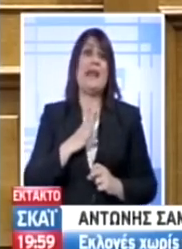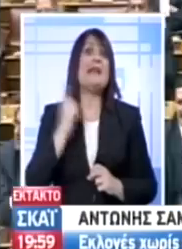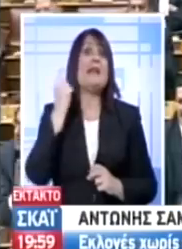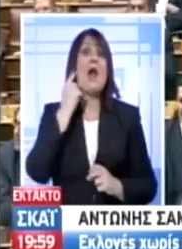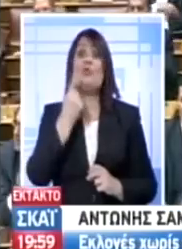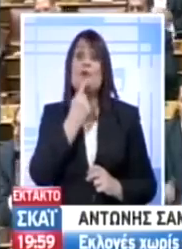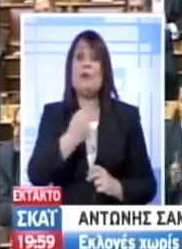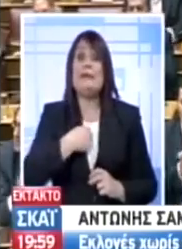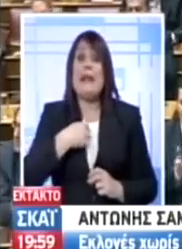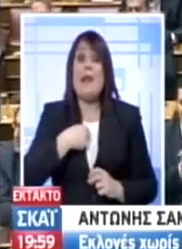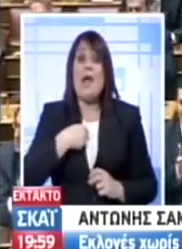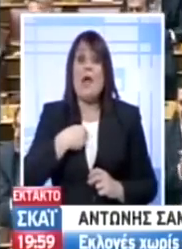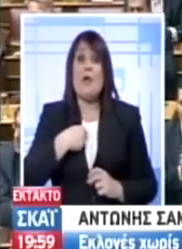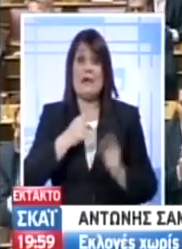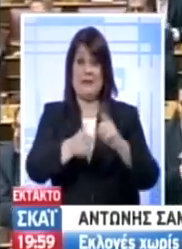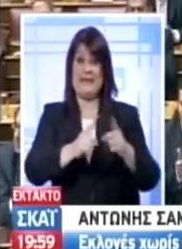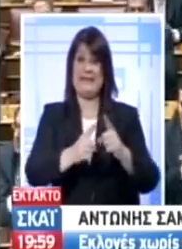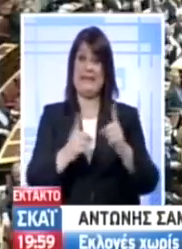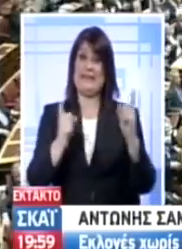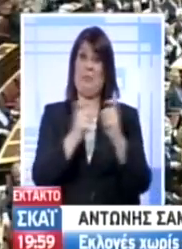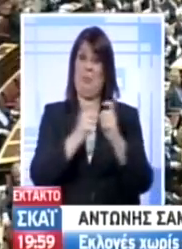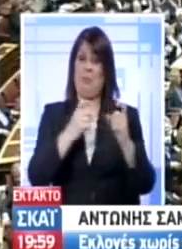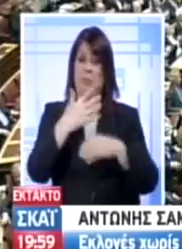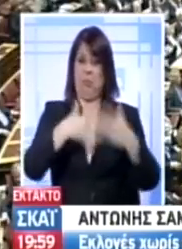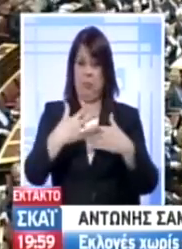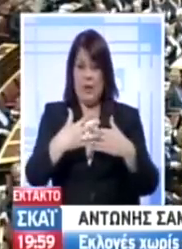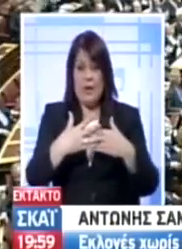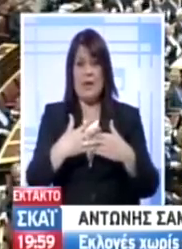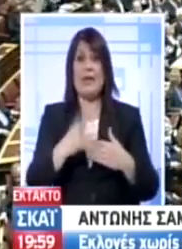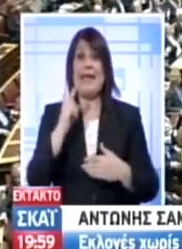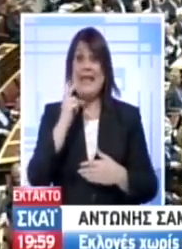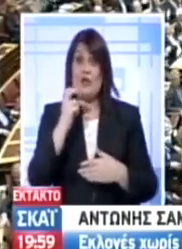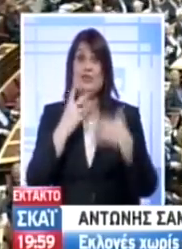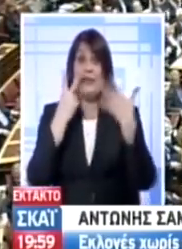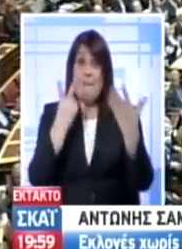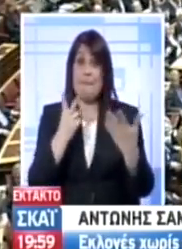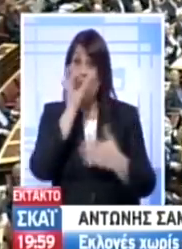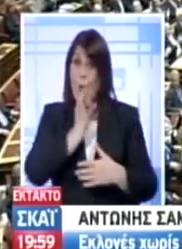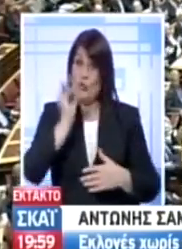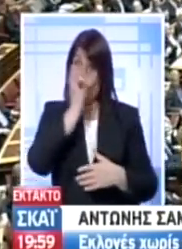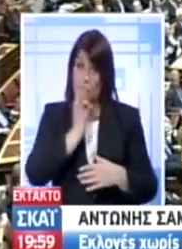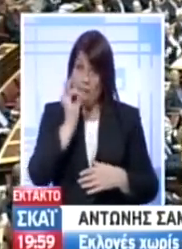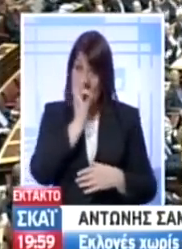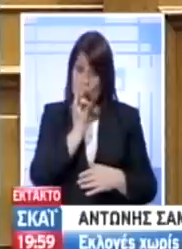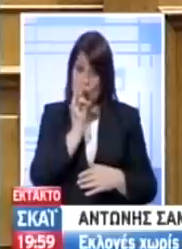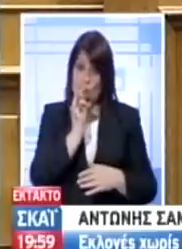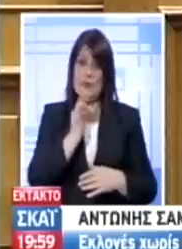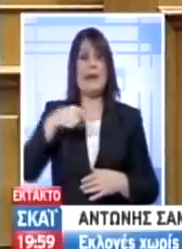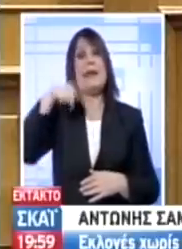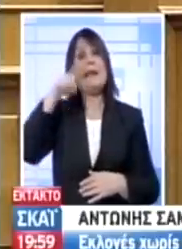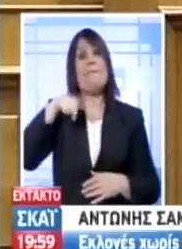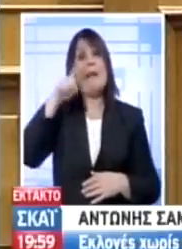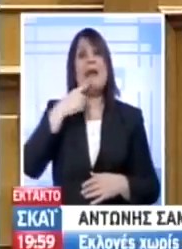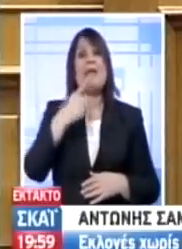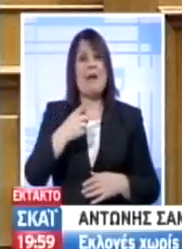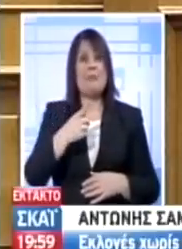λέμε. Από τις 27 Οκτωβρίου, την ημέρα που ανακοινώθηκε το